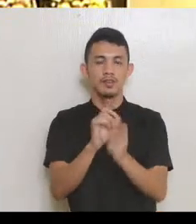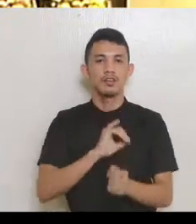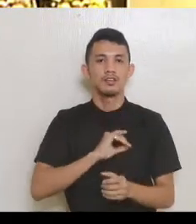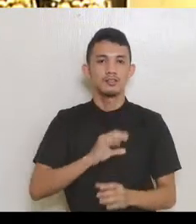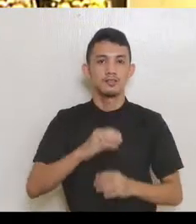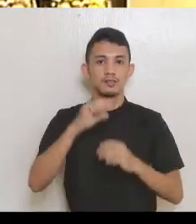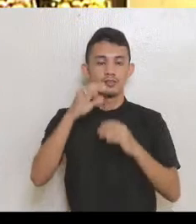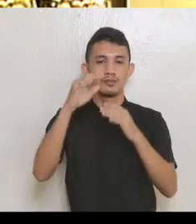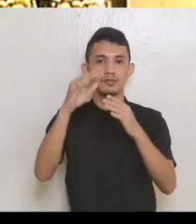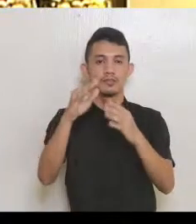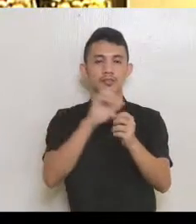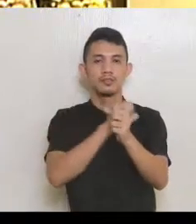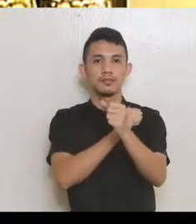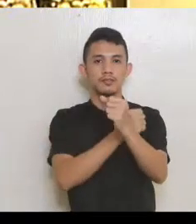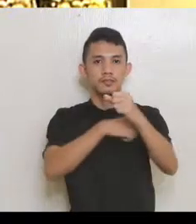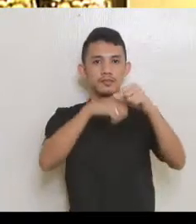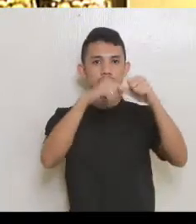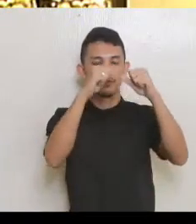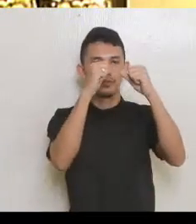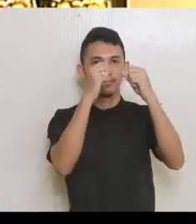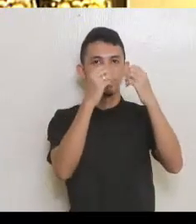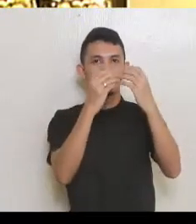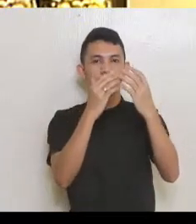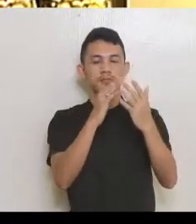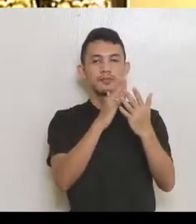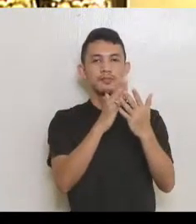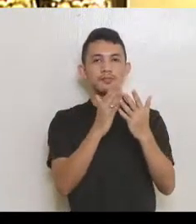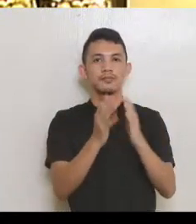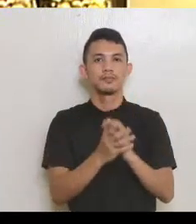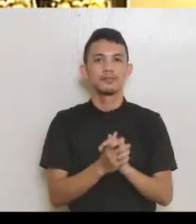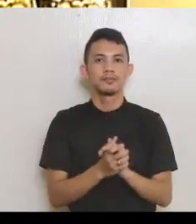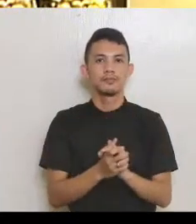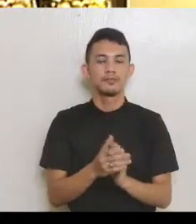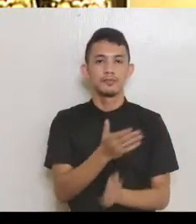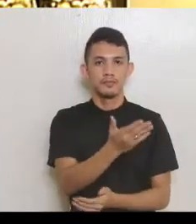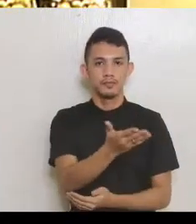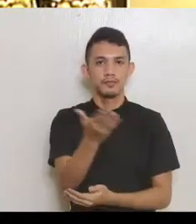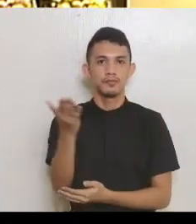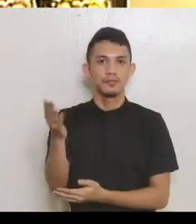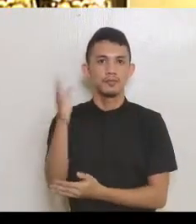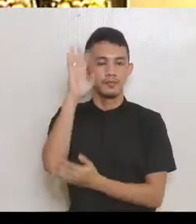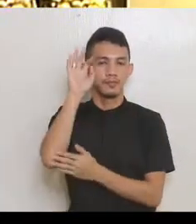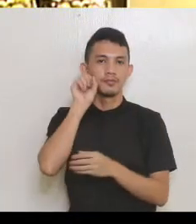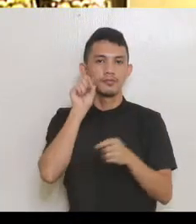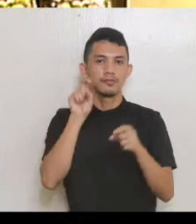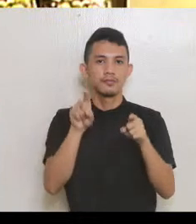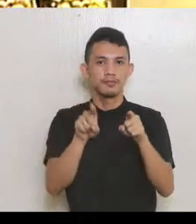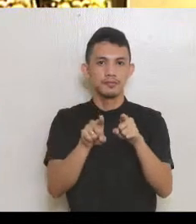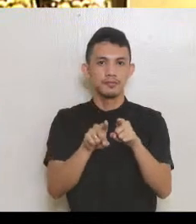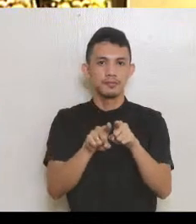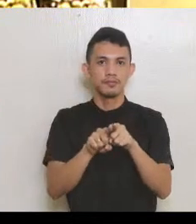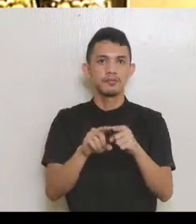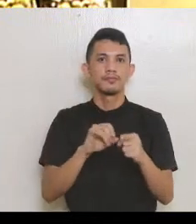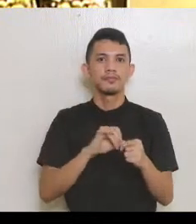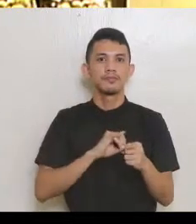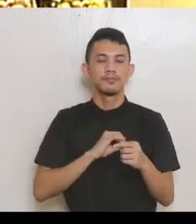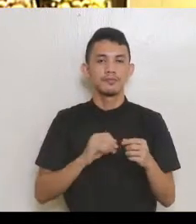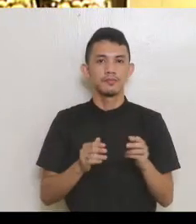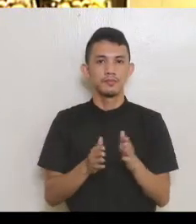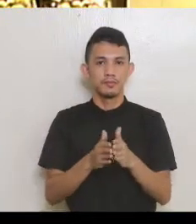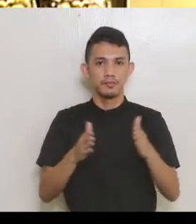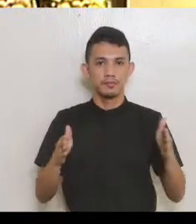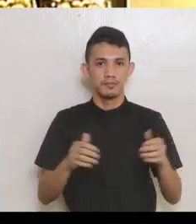nagakumpisal ako sa Dios nga makagagahom sa tanan o ganinyo mga igsuon kay nakalapas akong dako